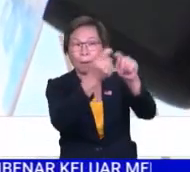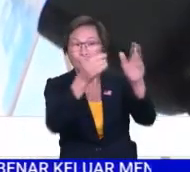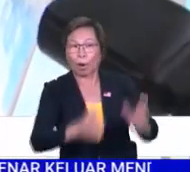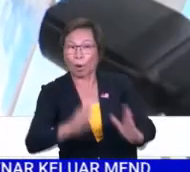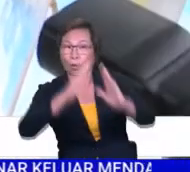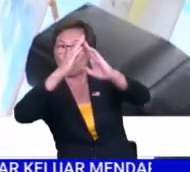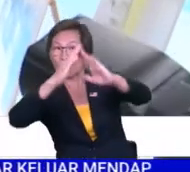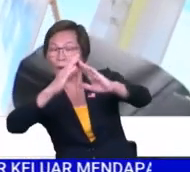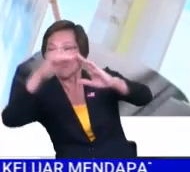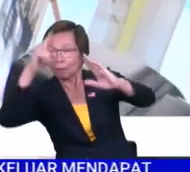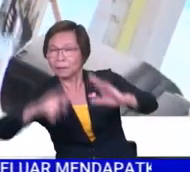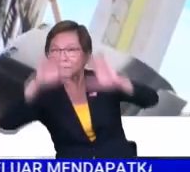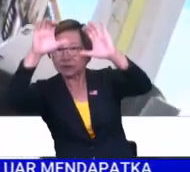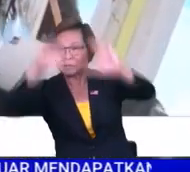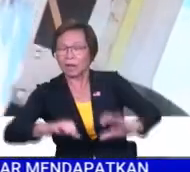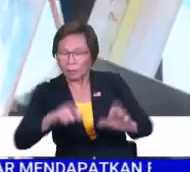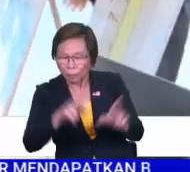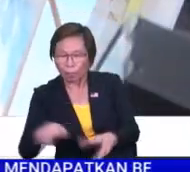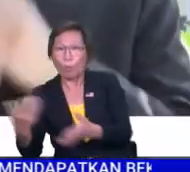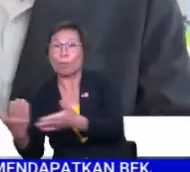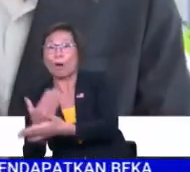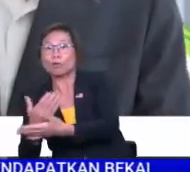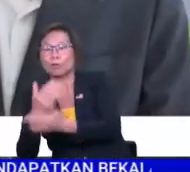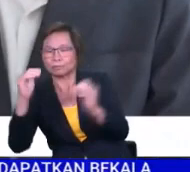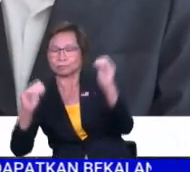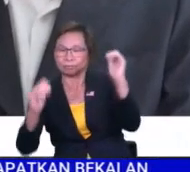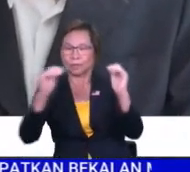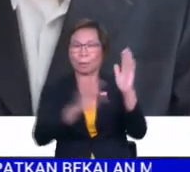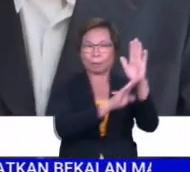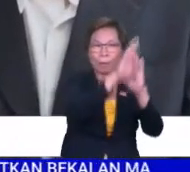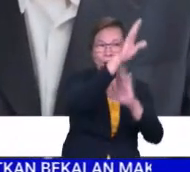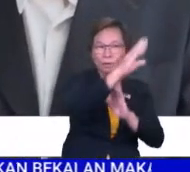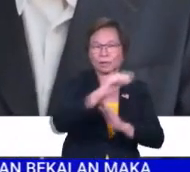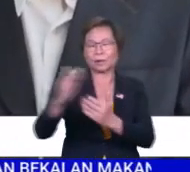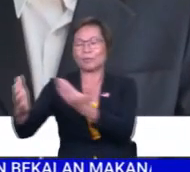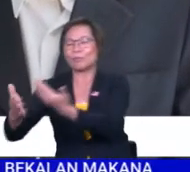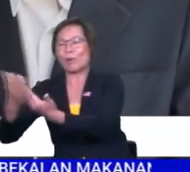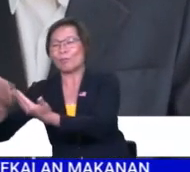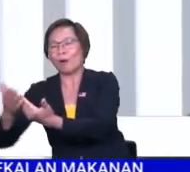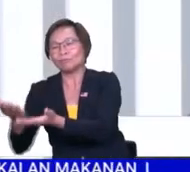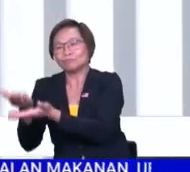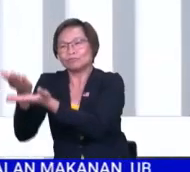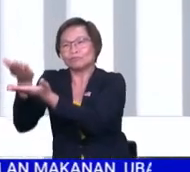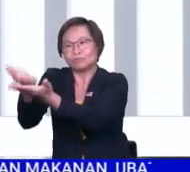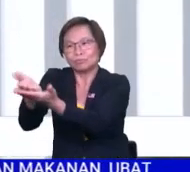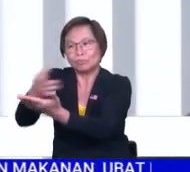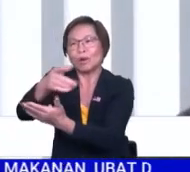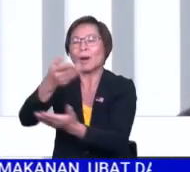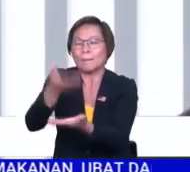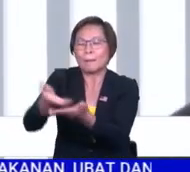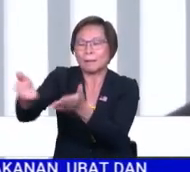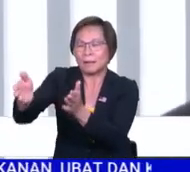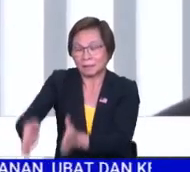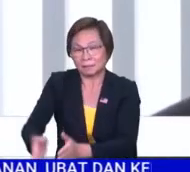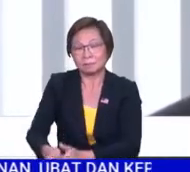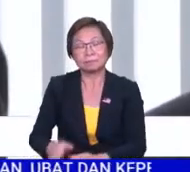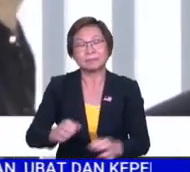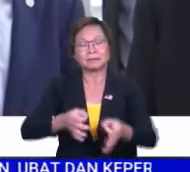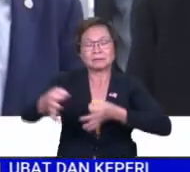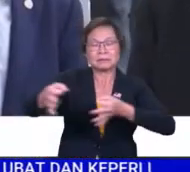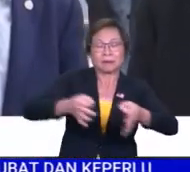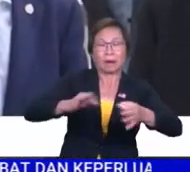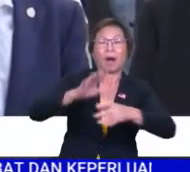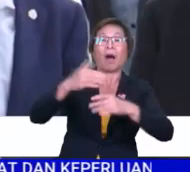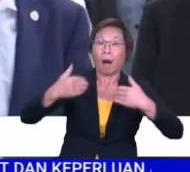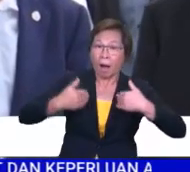perlu mencoba kaedah perancangan Bahru bagi mengimbangi pembangunan dan kemudahan yang ditawarkan kepada pembeli ini jelasnya